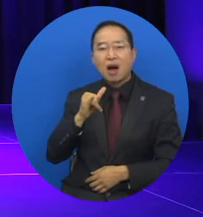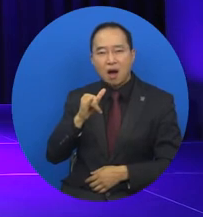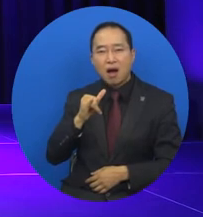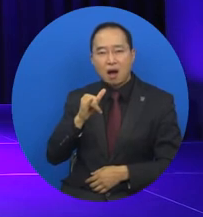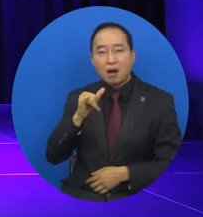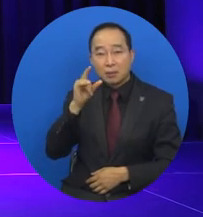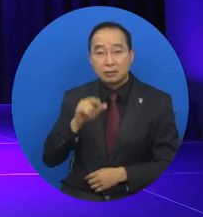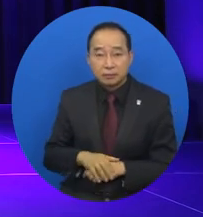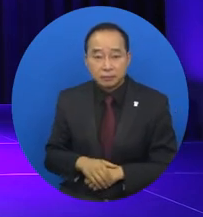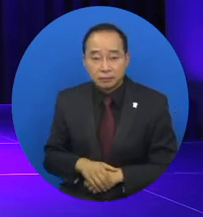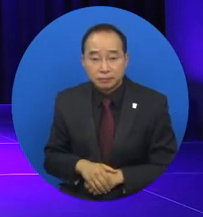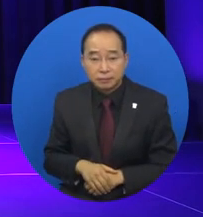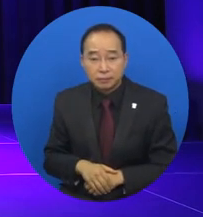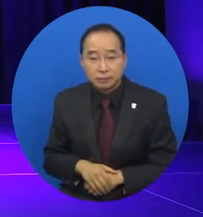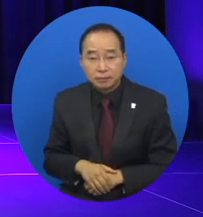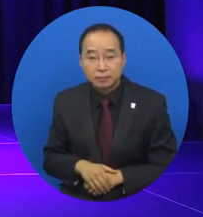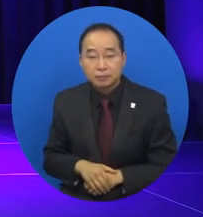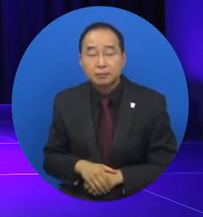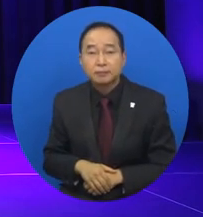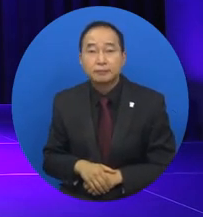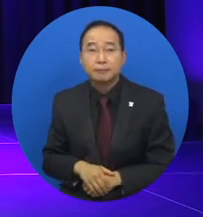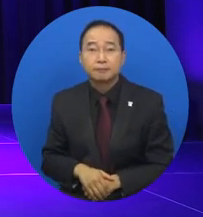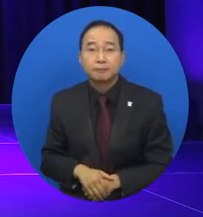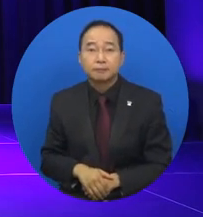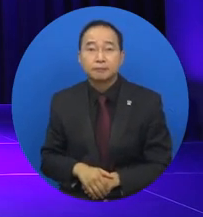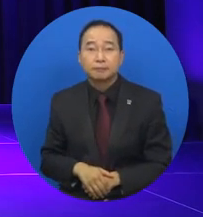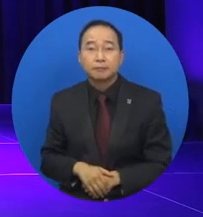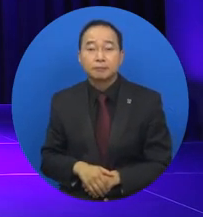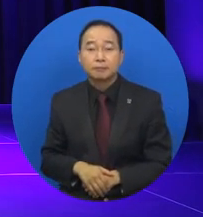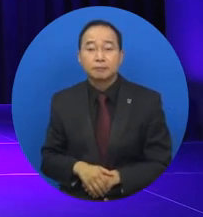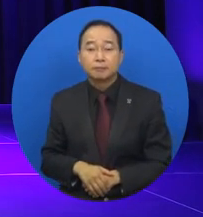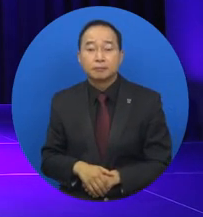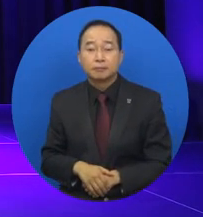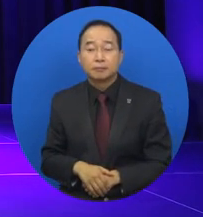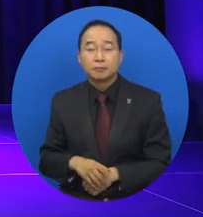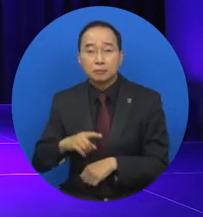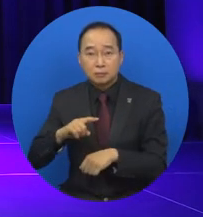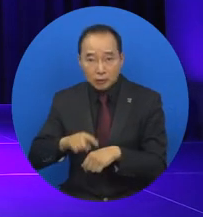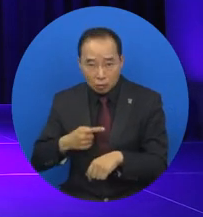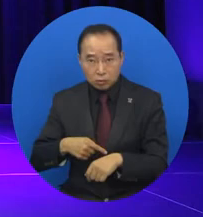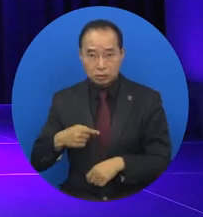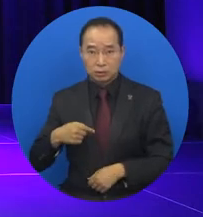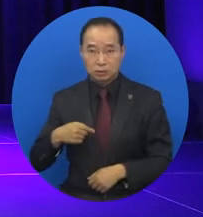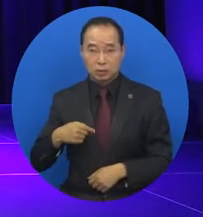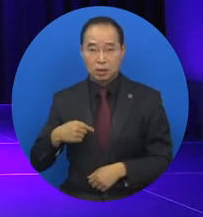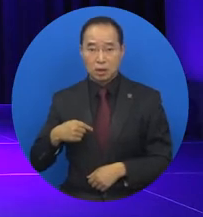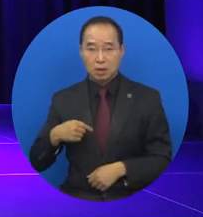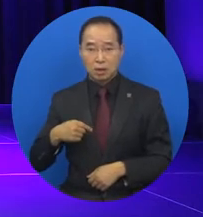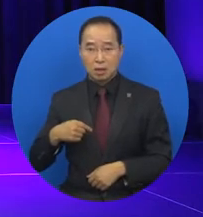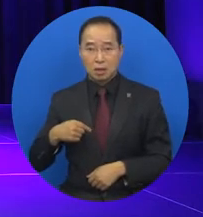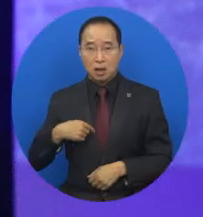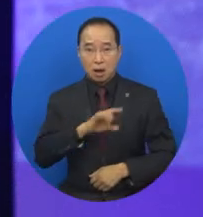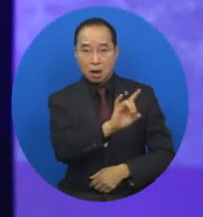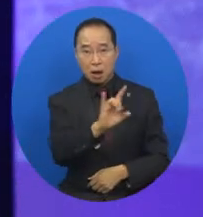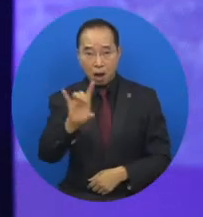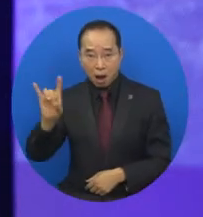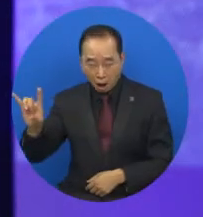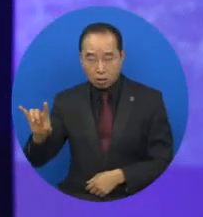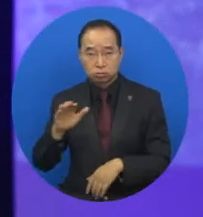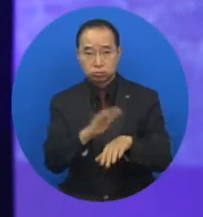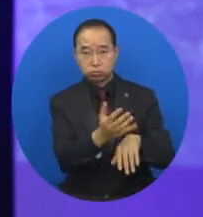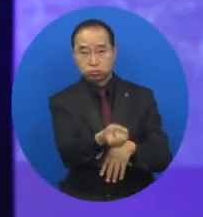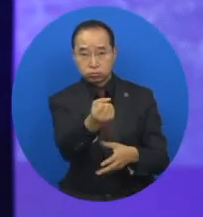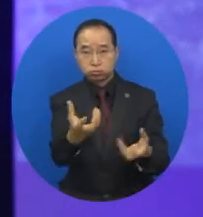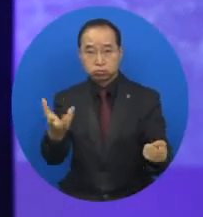심리학에서는 자기 실현이라고 합니다. 결국 다른 말로 개성화라고 하죠.